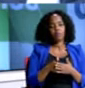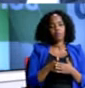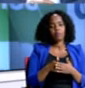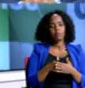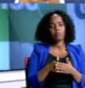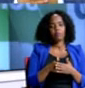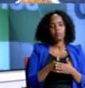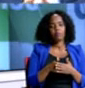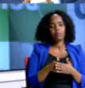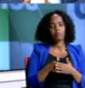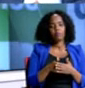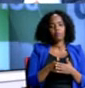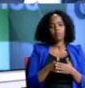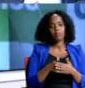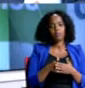tolega